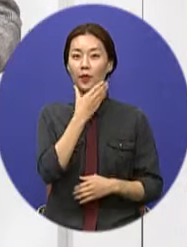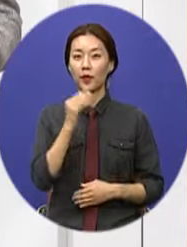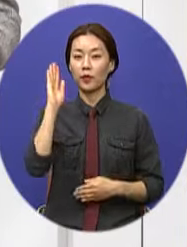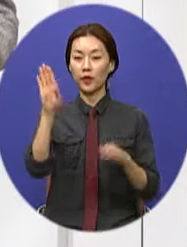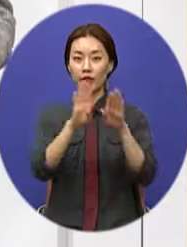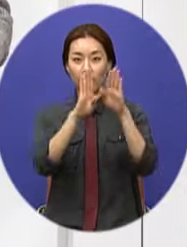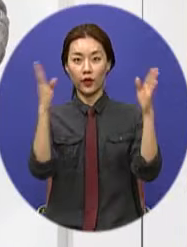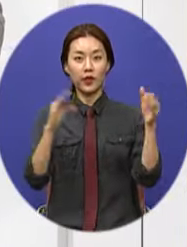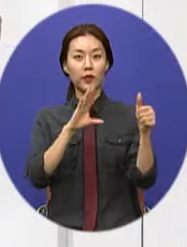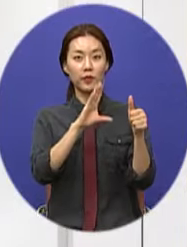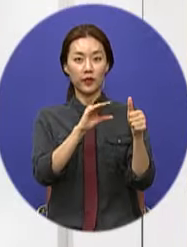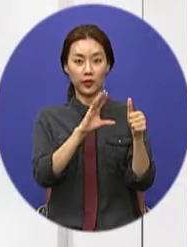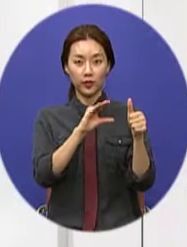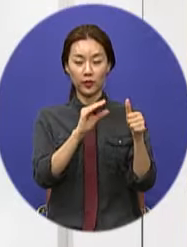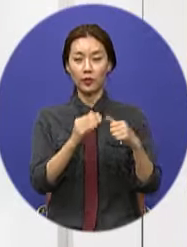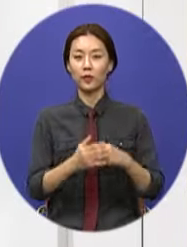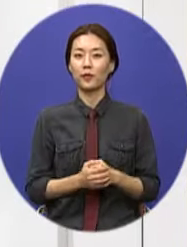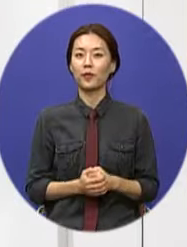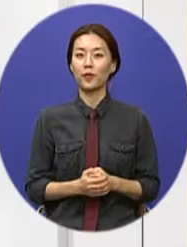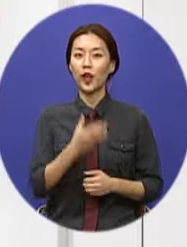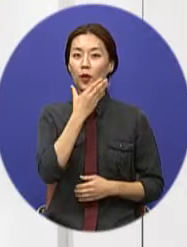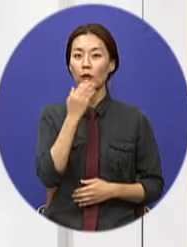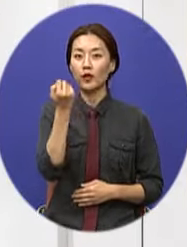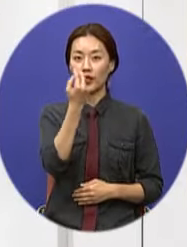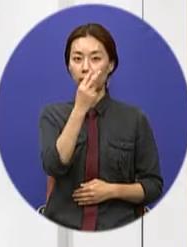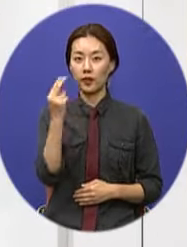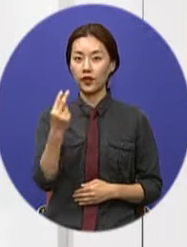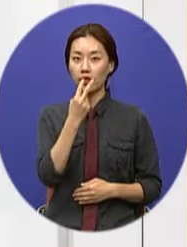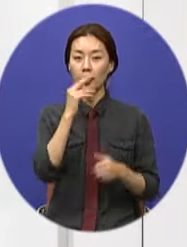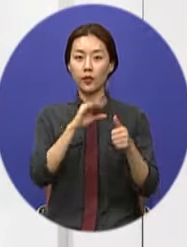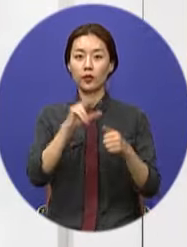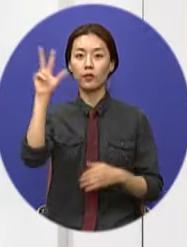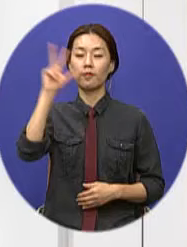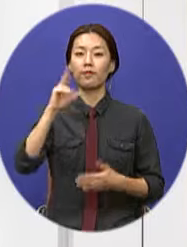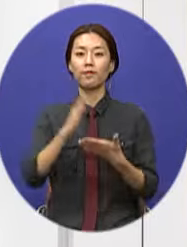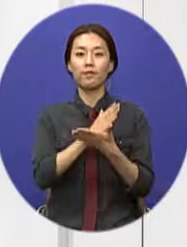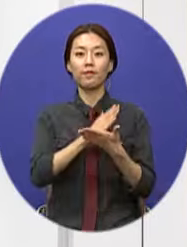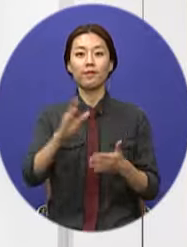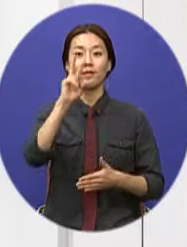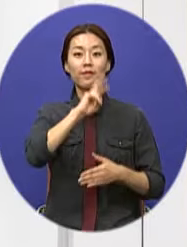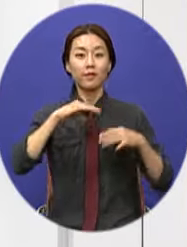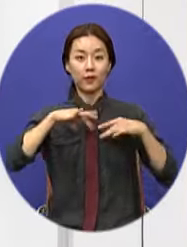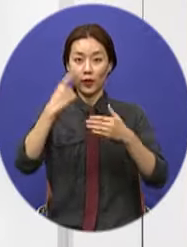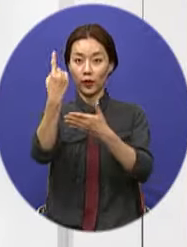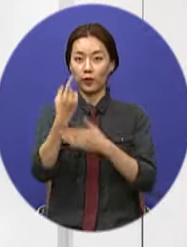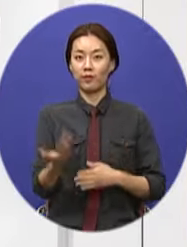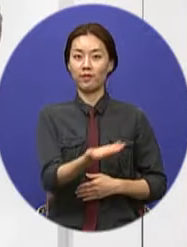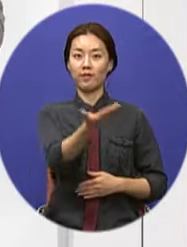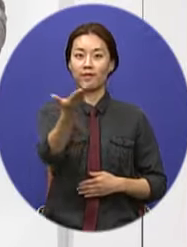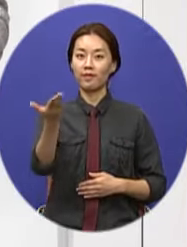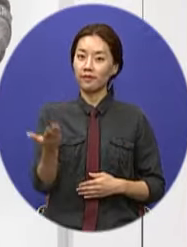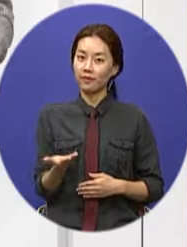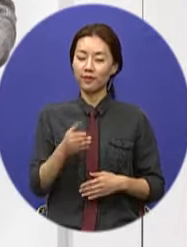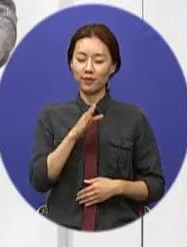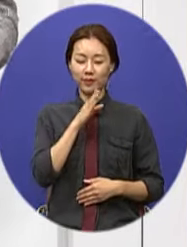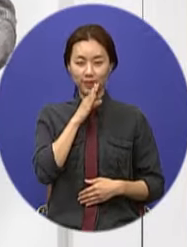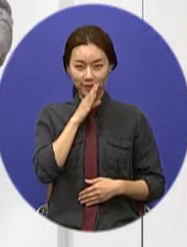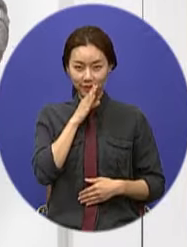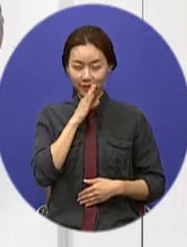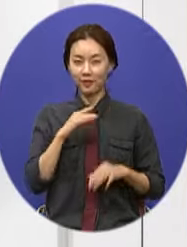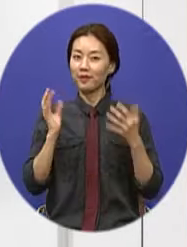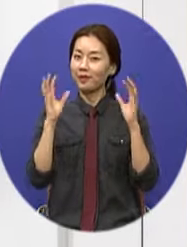행복한 미래를 여는 방송 복지TV 생방송 전국 나눔 노래자랑에 오신 여러분